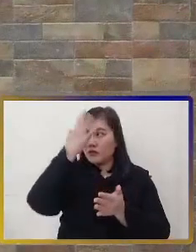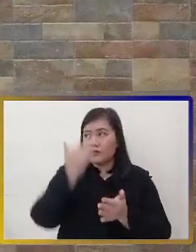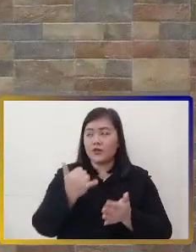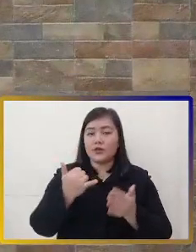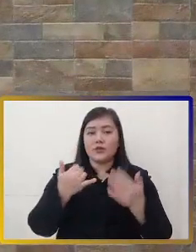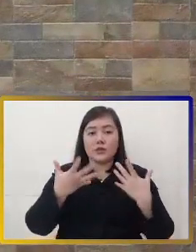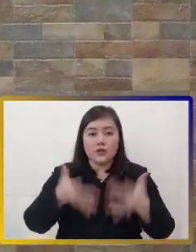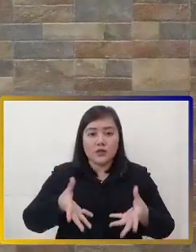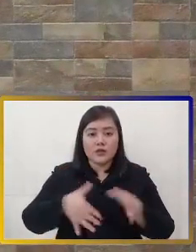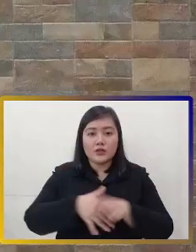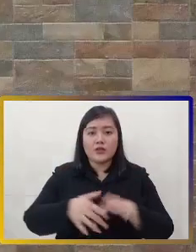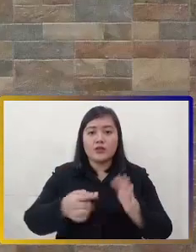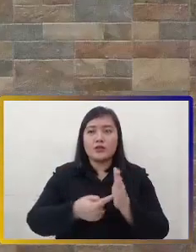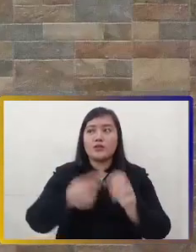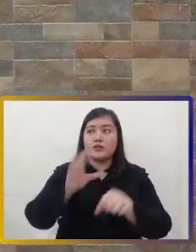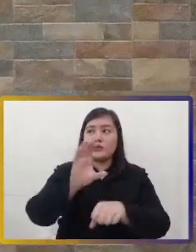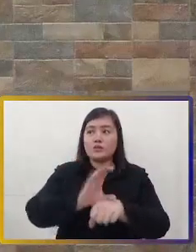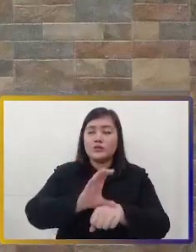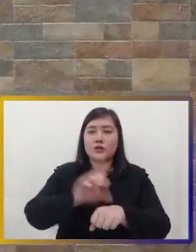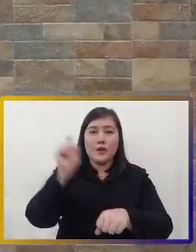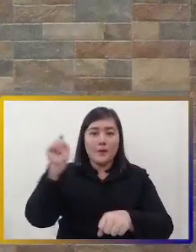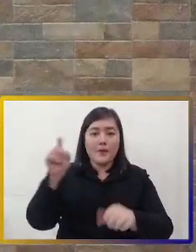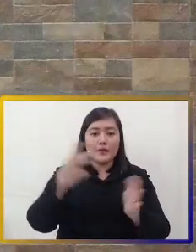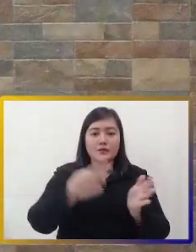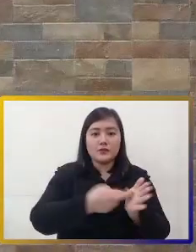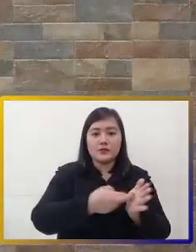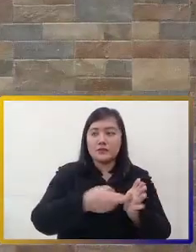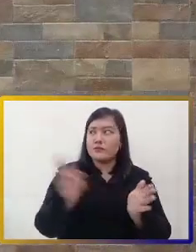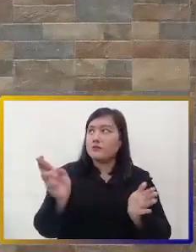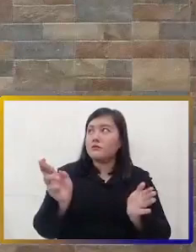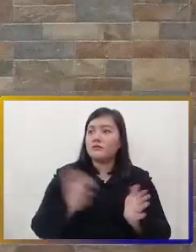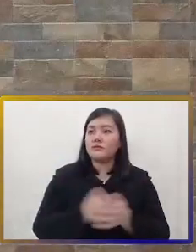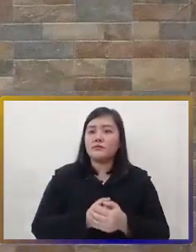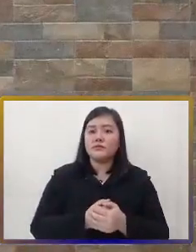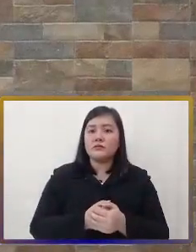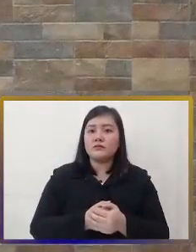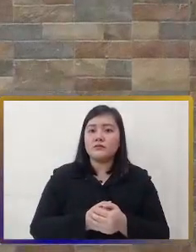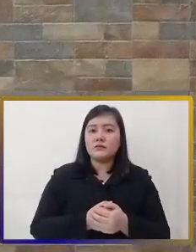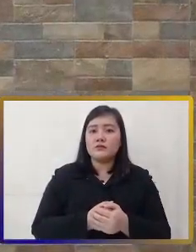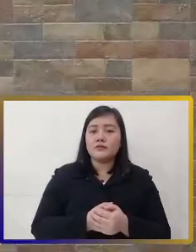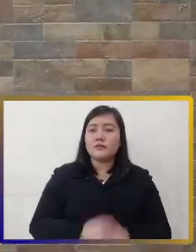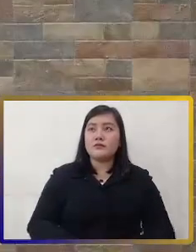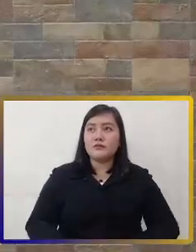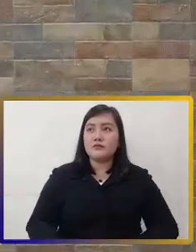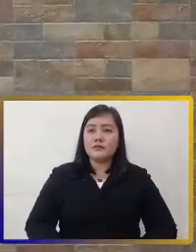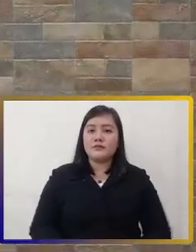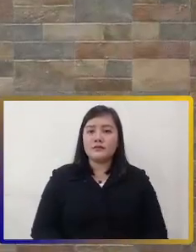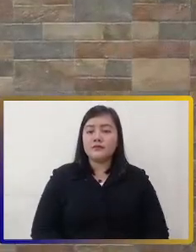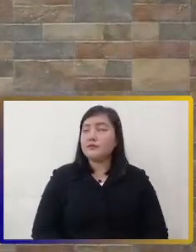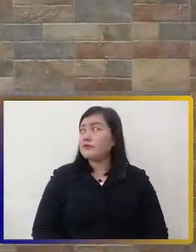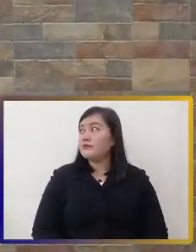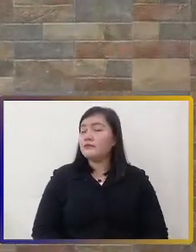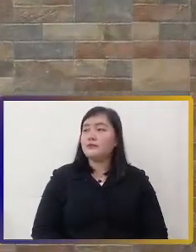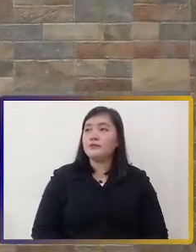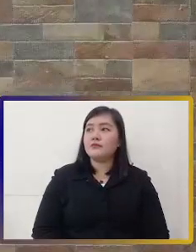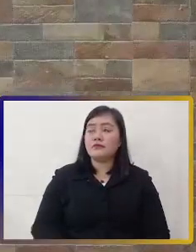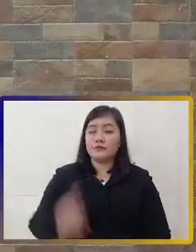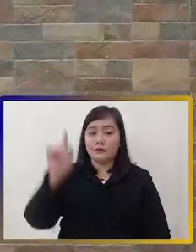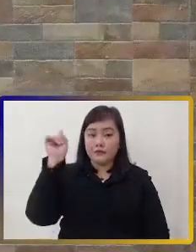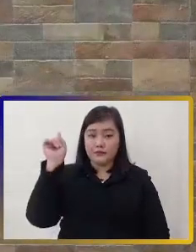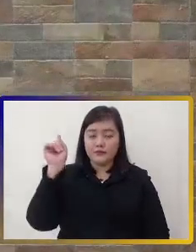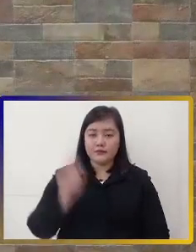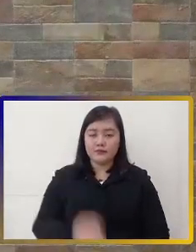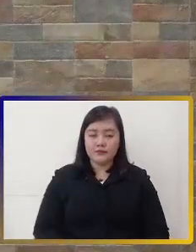eliminate, alright? Maliban sa Baptist, i-set aside muna natin yung Baptist Church na in-establish na ng Panginoong